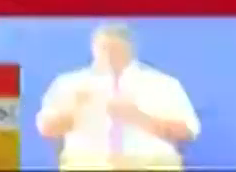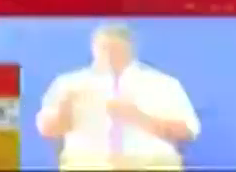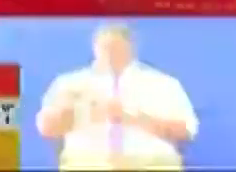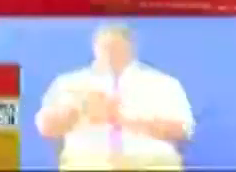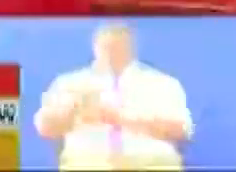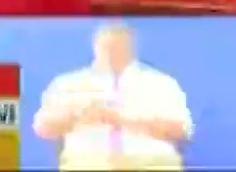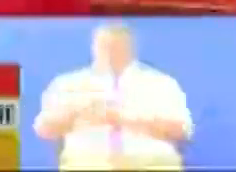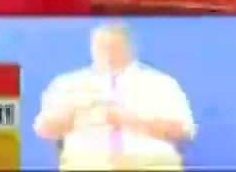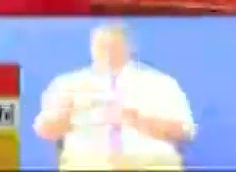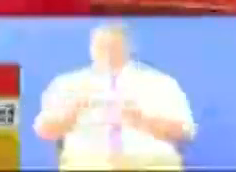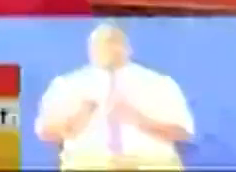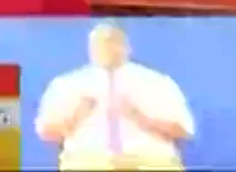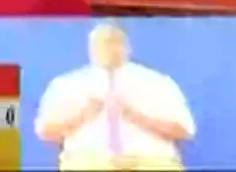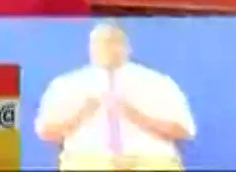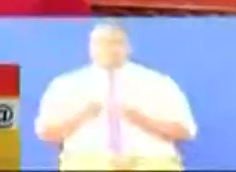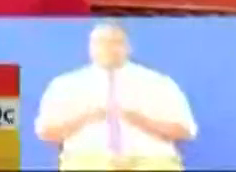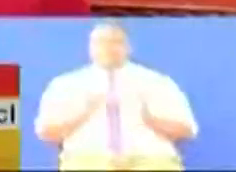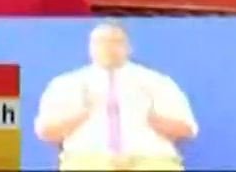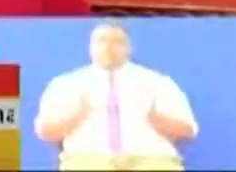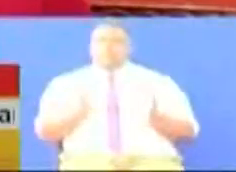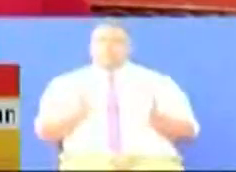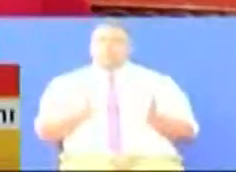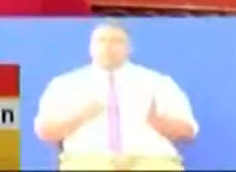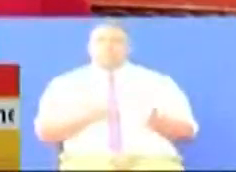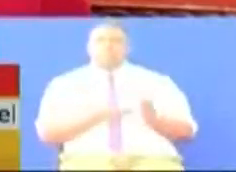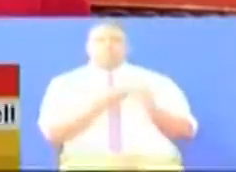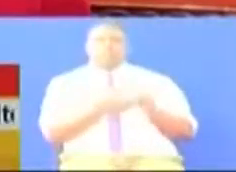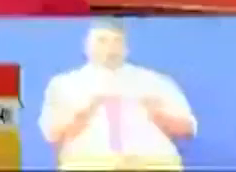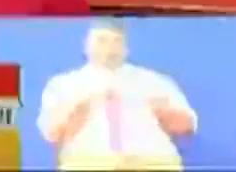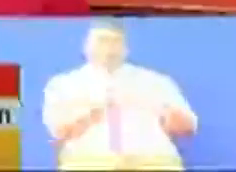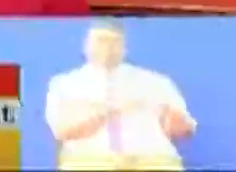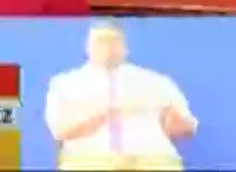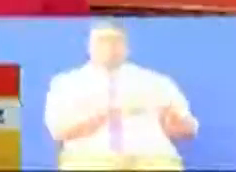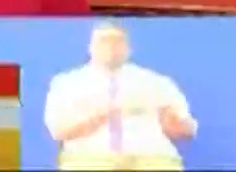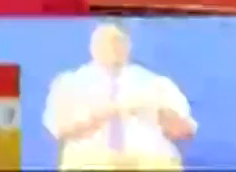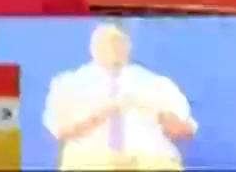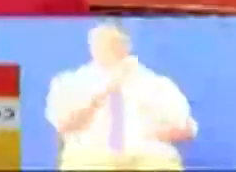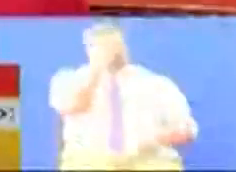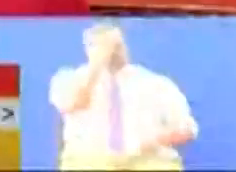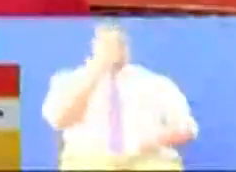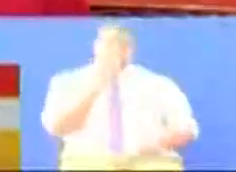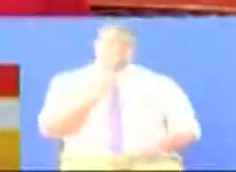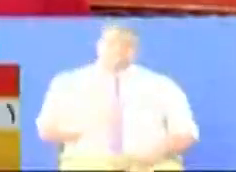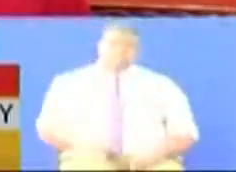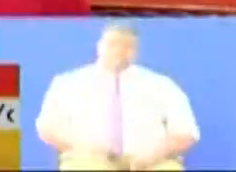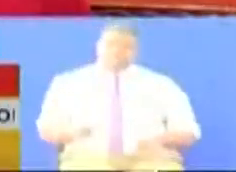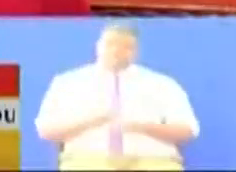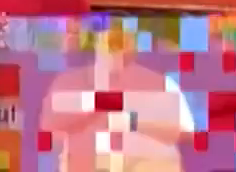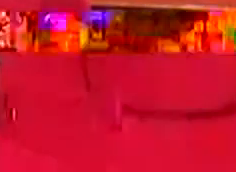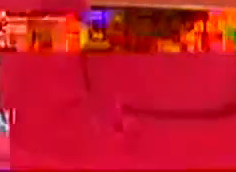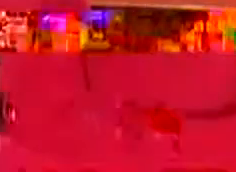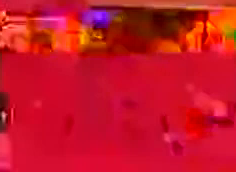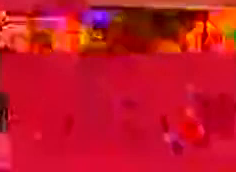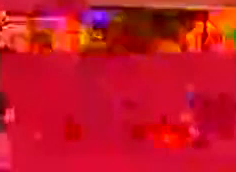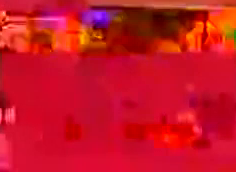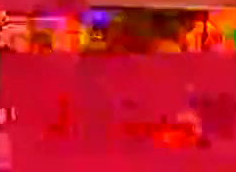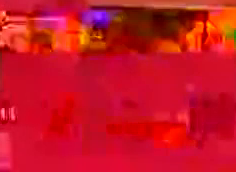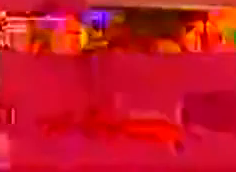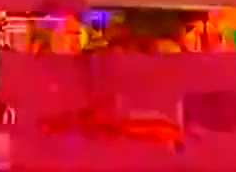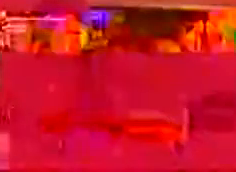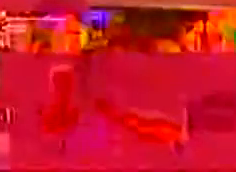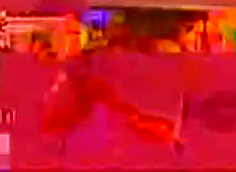kama tayari kunaingia sasa uoga wa kwamba unawezaje kwenda kukata umeme jeshini kwa sababu wanafanya kazi kubwa kutoa ulinzi kwa nchi